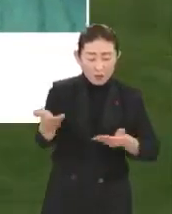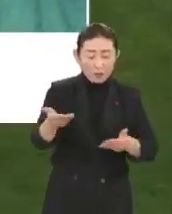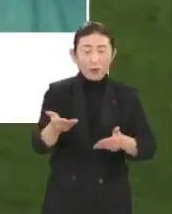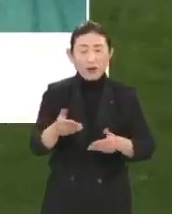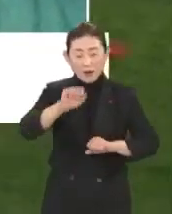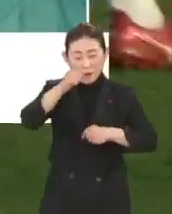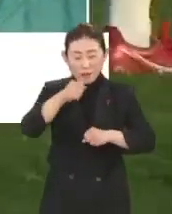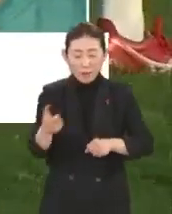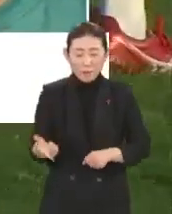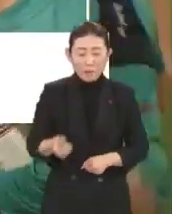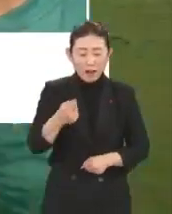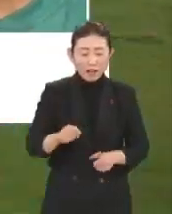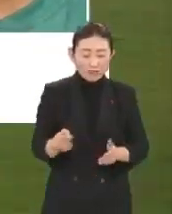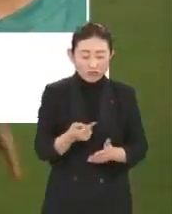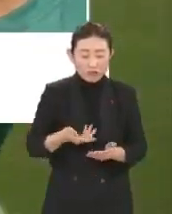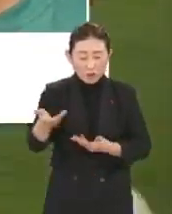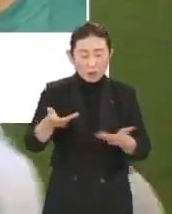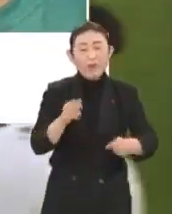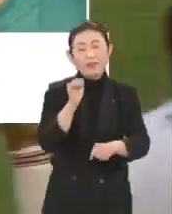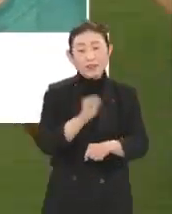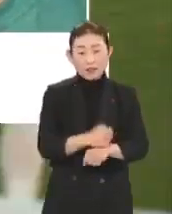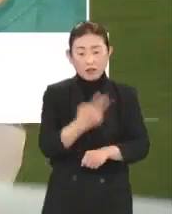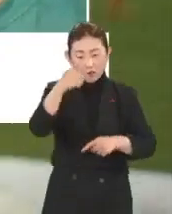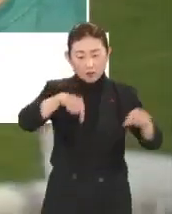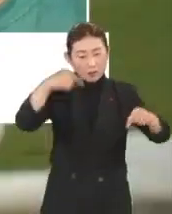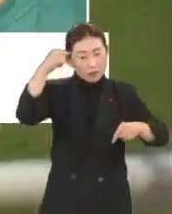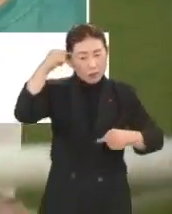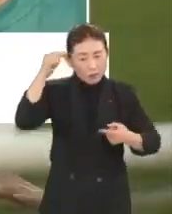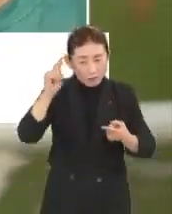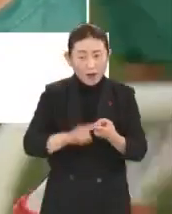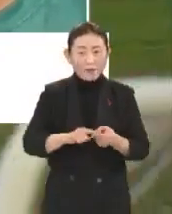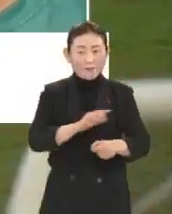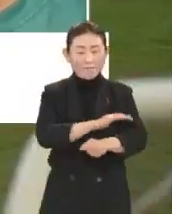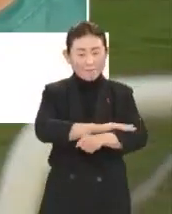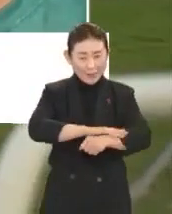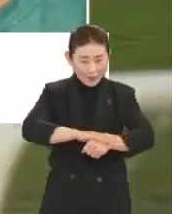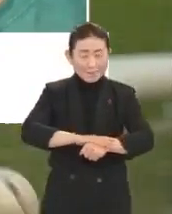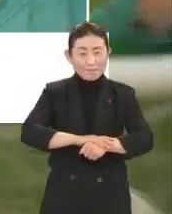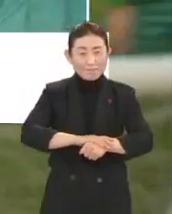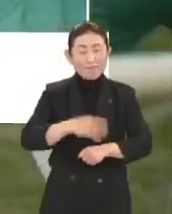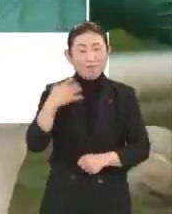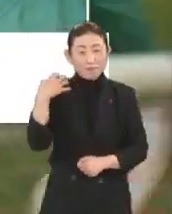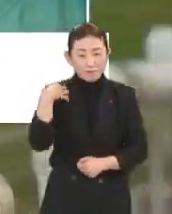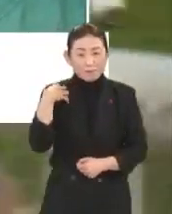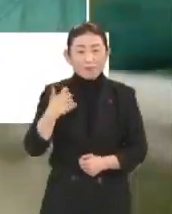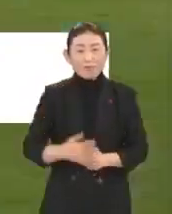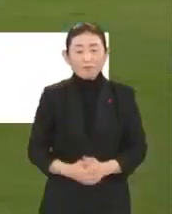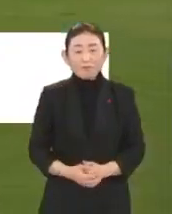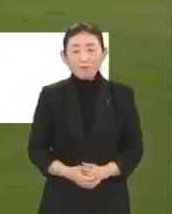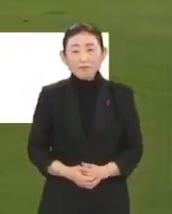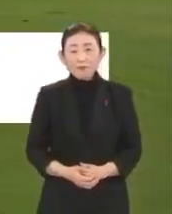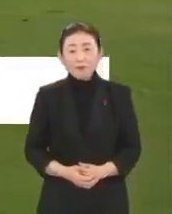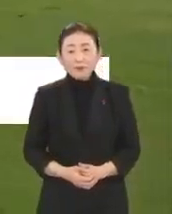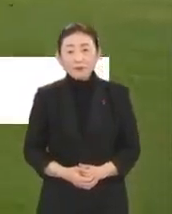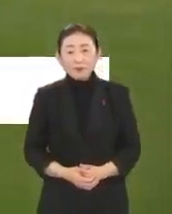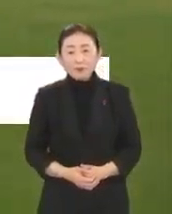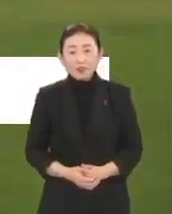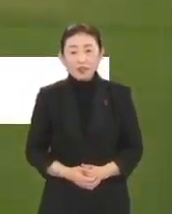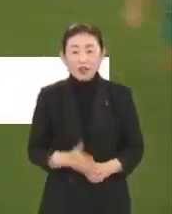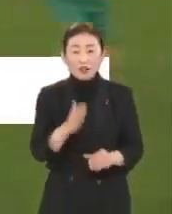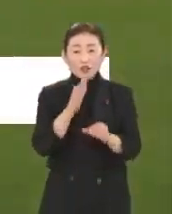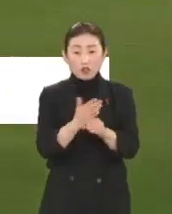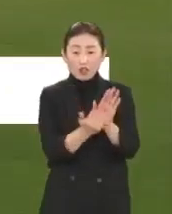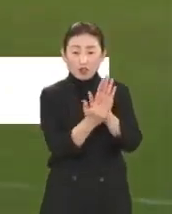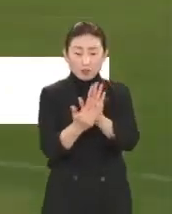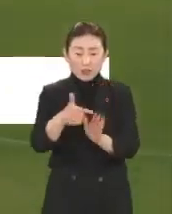빠른 발이라 생각했기 때문에 또 감독님 원하는 그런 역할을 잘 수행하려고 하고 있어요 또 다른 중앙